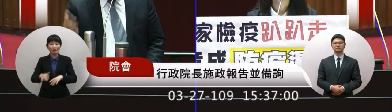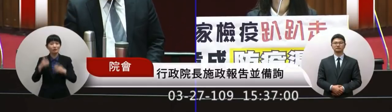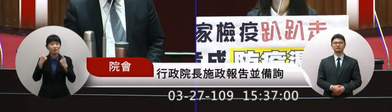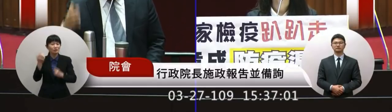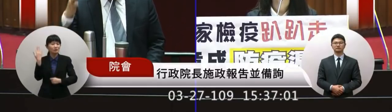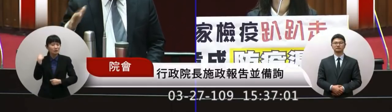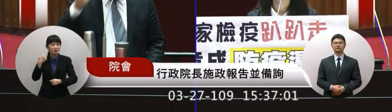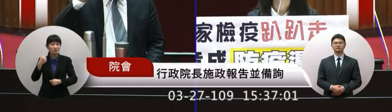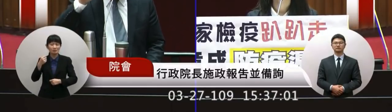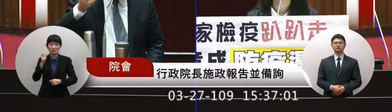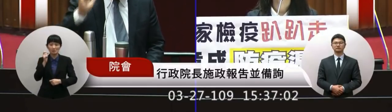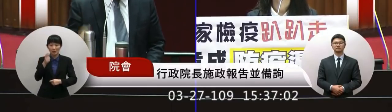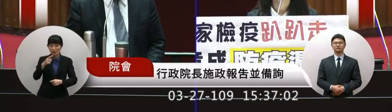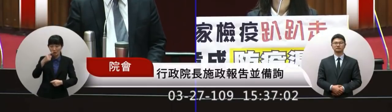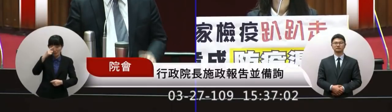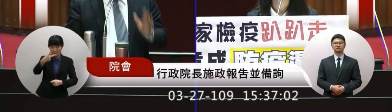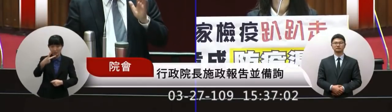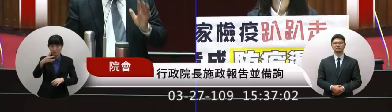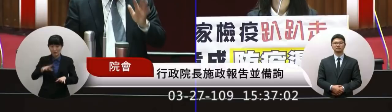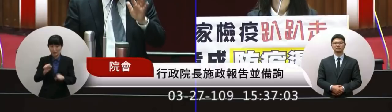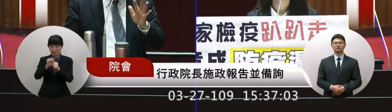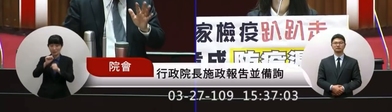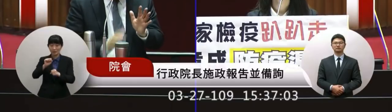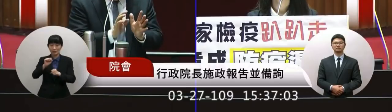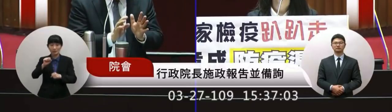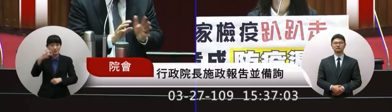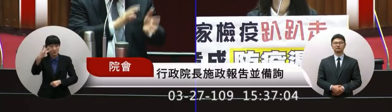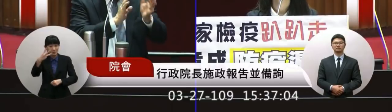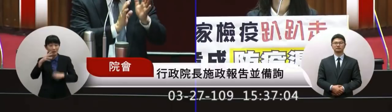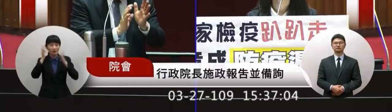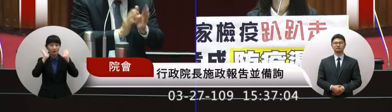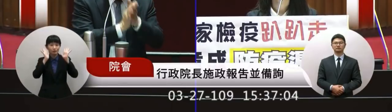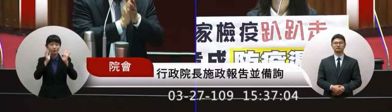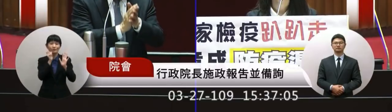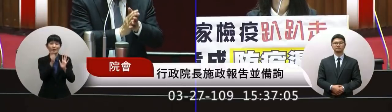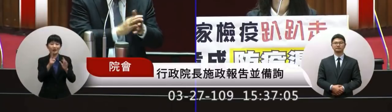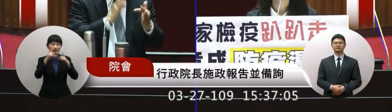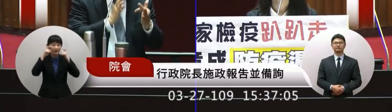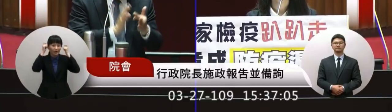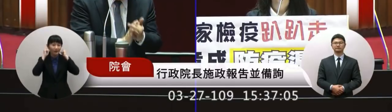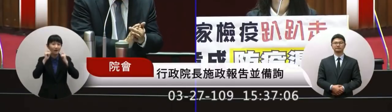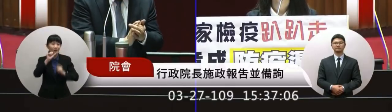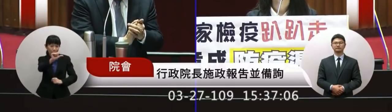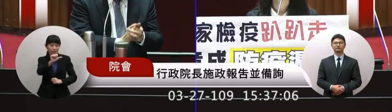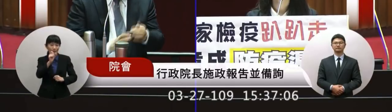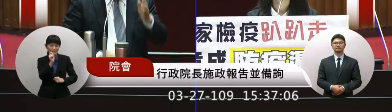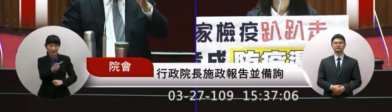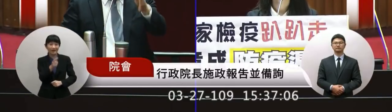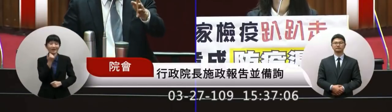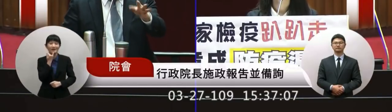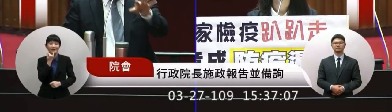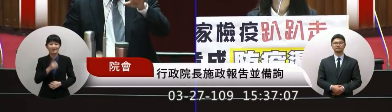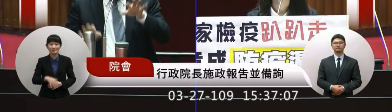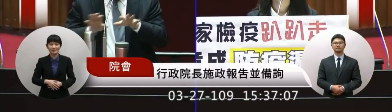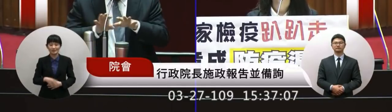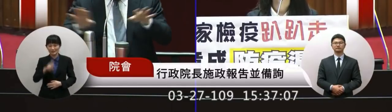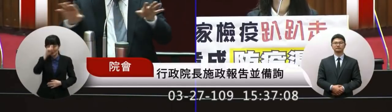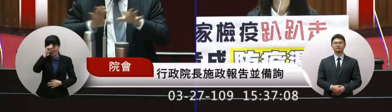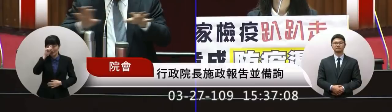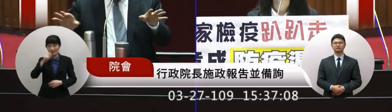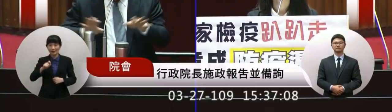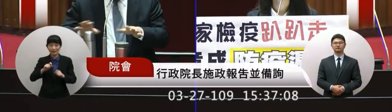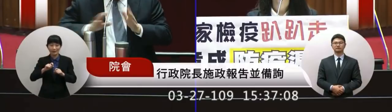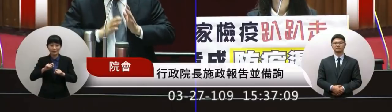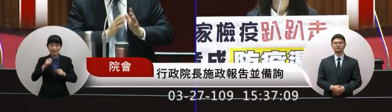3片，儿童变5片。我们还希望未来可以更方便、更多元。至于这